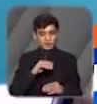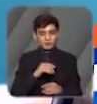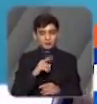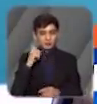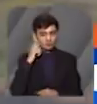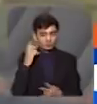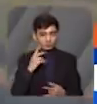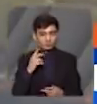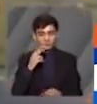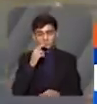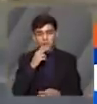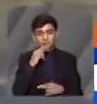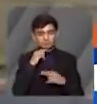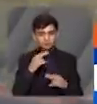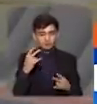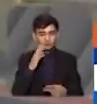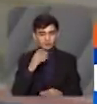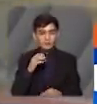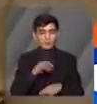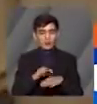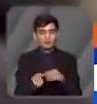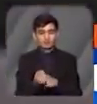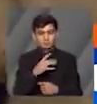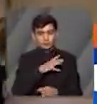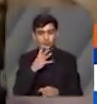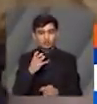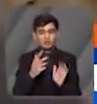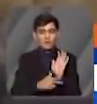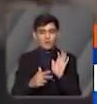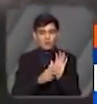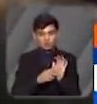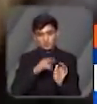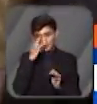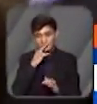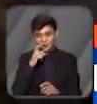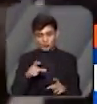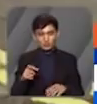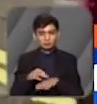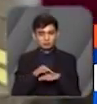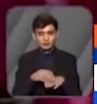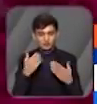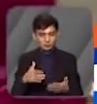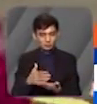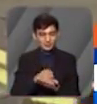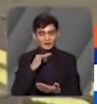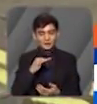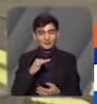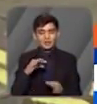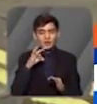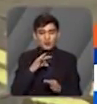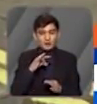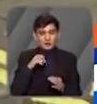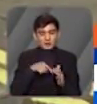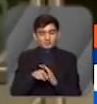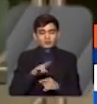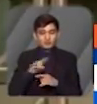шектесін. Ауру ошағы таралғалы бері Қытайдан 488 қазақстандық эвакуацияланды. Мұнымен қоса жолаушы тасымалдайтын